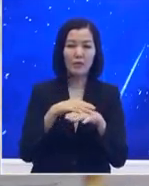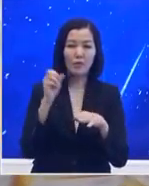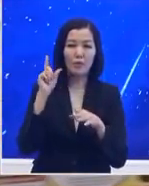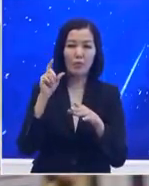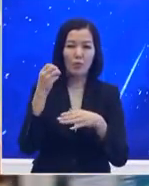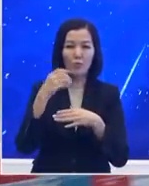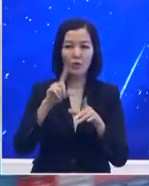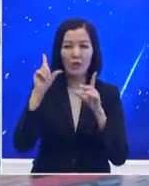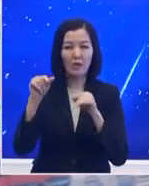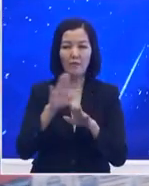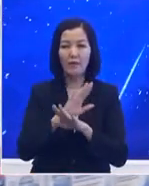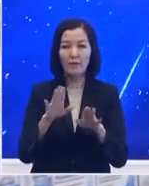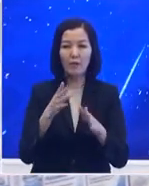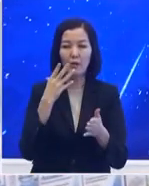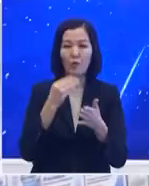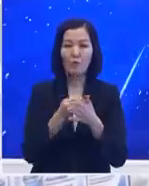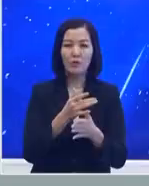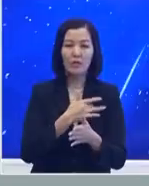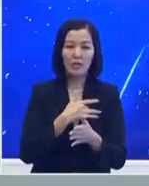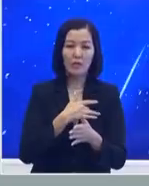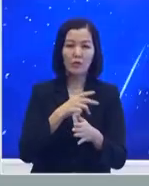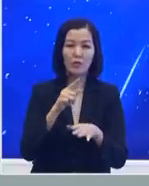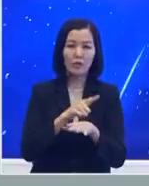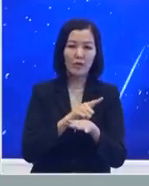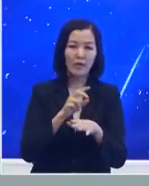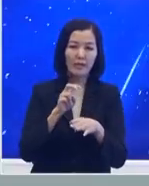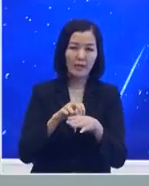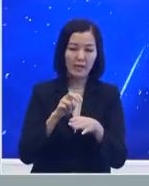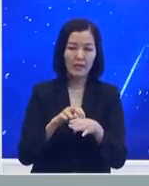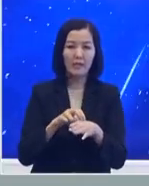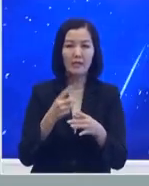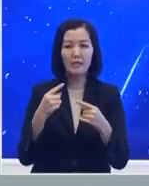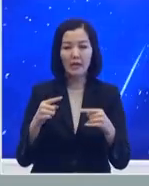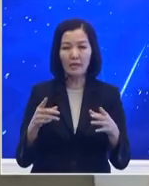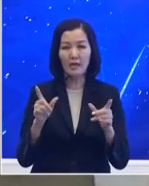орталығына сабылмайды. Кардиолог, терапевт сынды 4 маман қызмет көрсетеді.